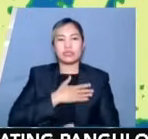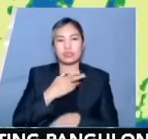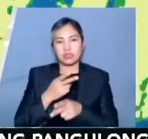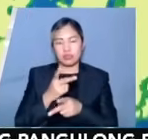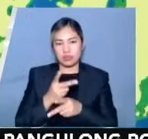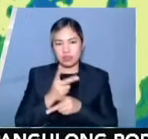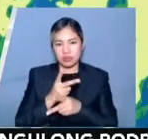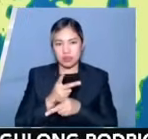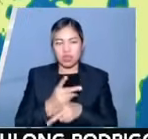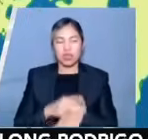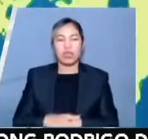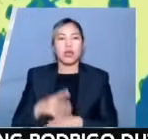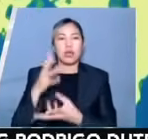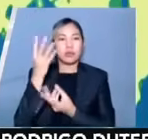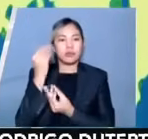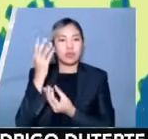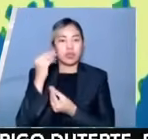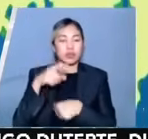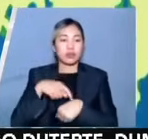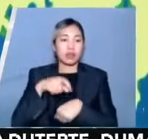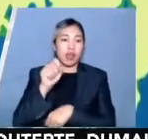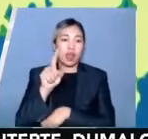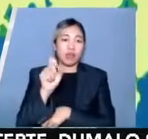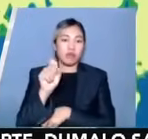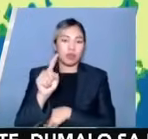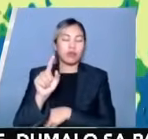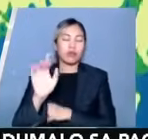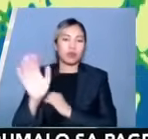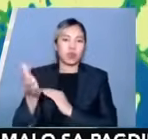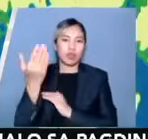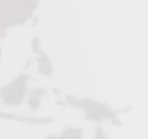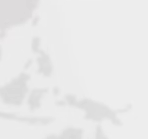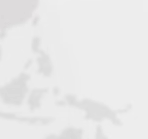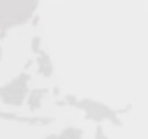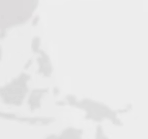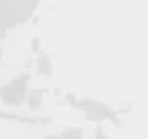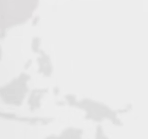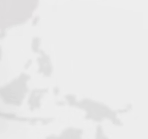a Bulletin ang pag-asa tungkol sa bagong Leon maya-maya lang